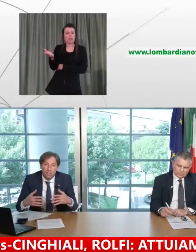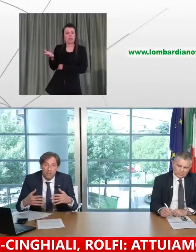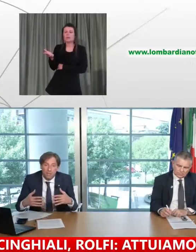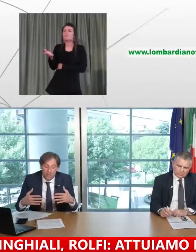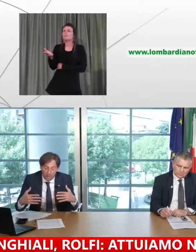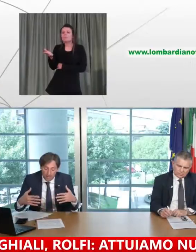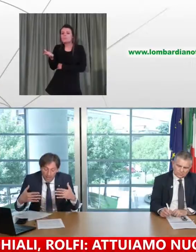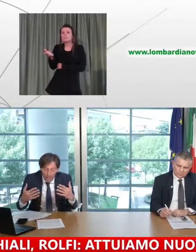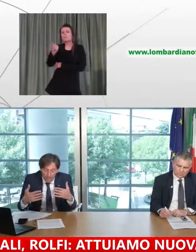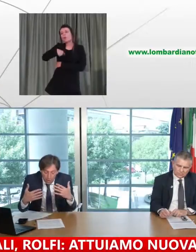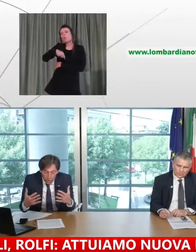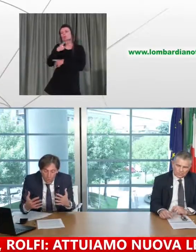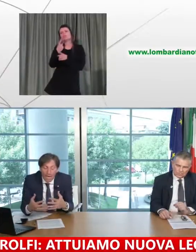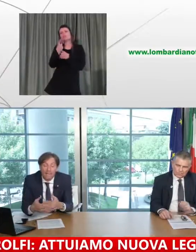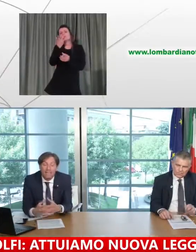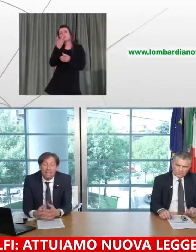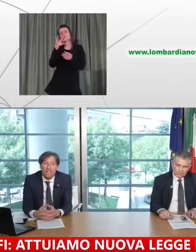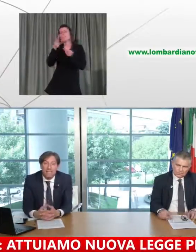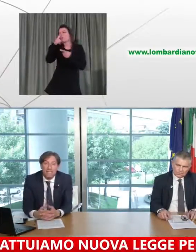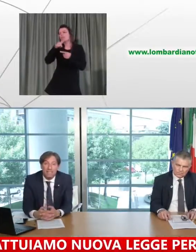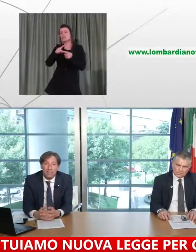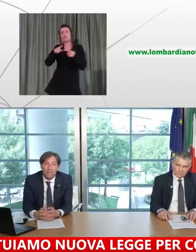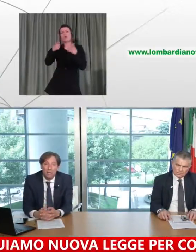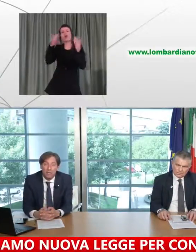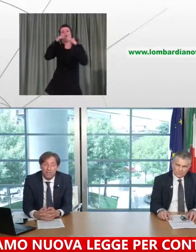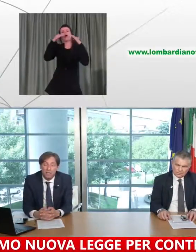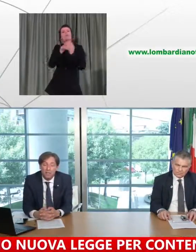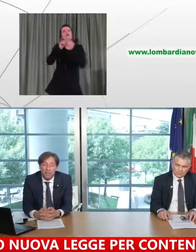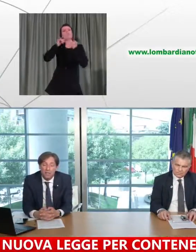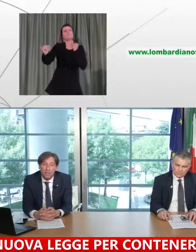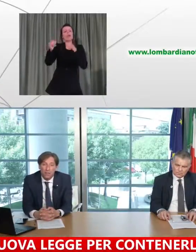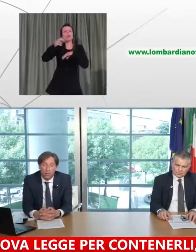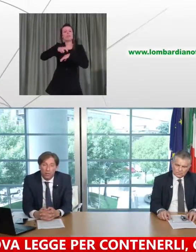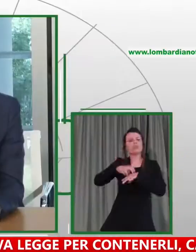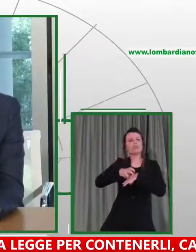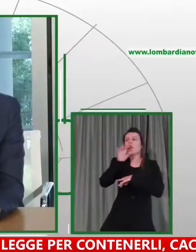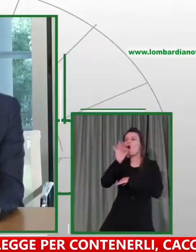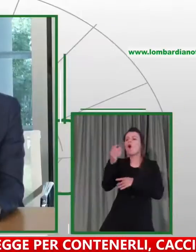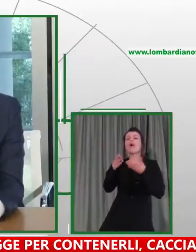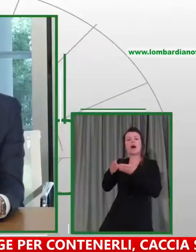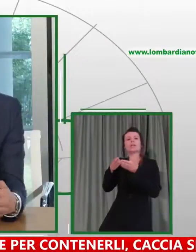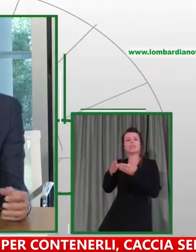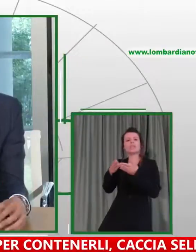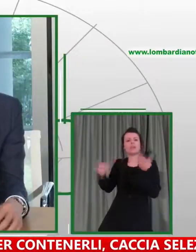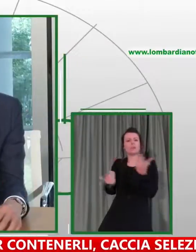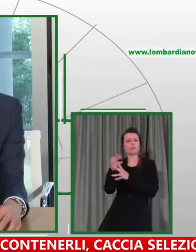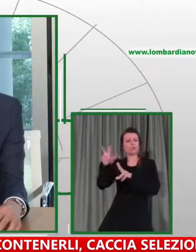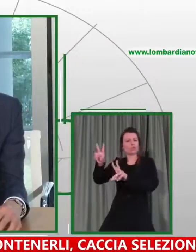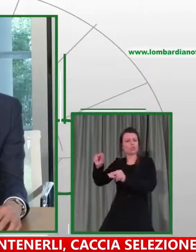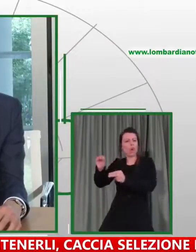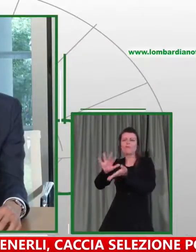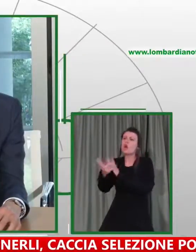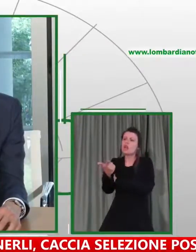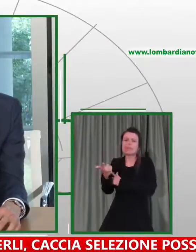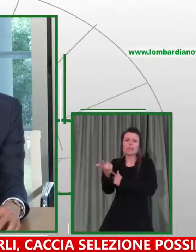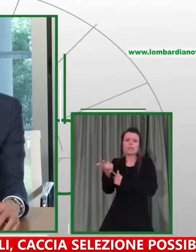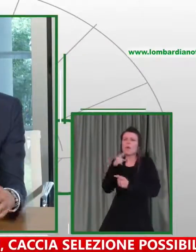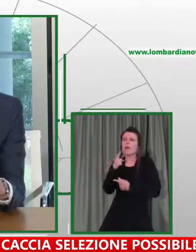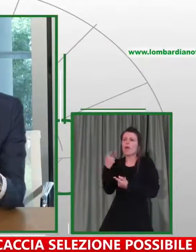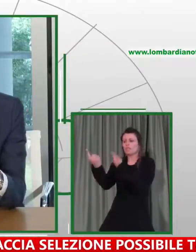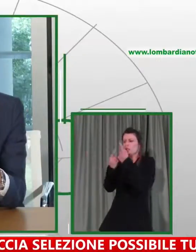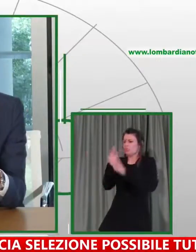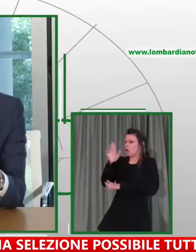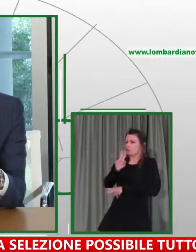sistemi di telemedicina e di assistenza innovativi, in modo che possiamo avere la situazione sotto controllo.